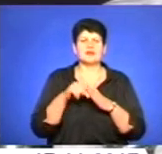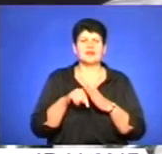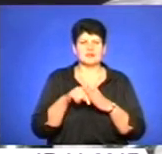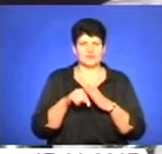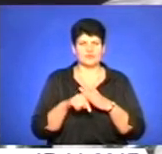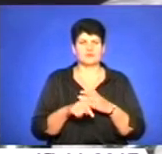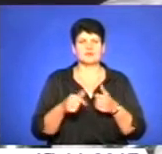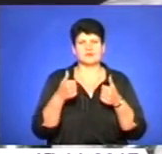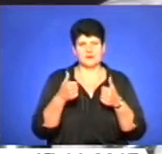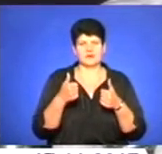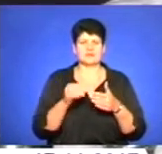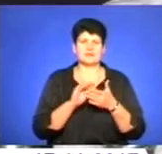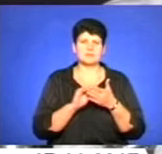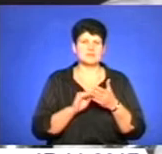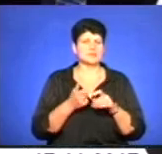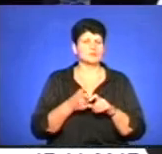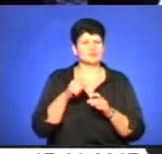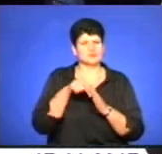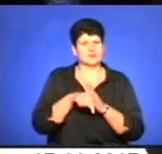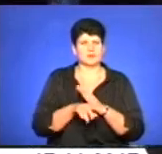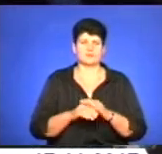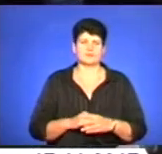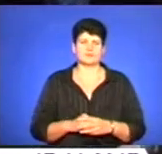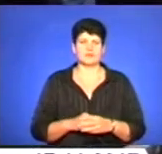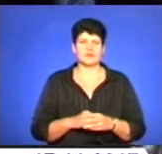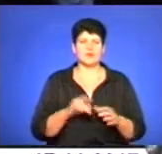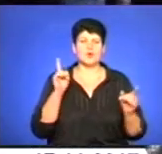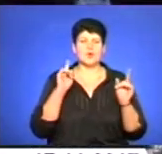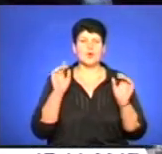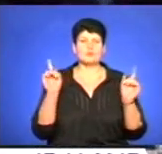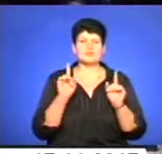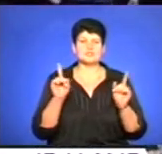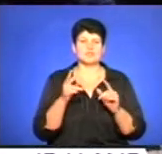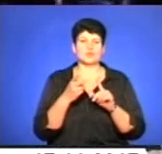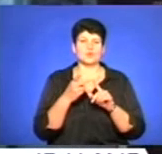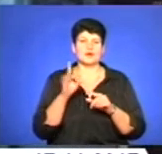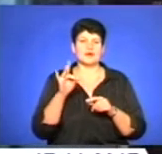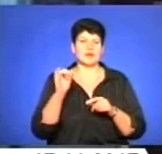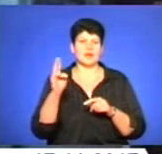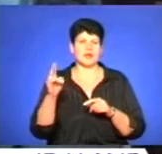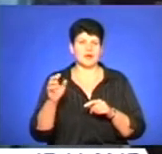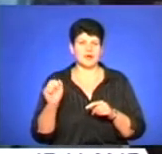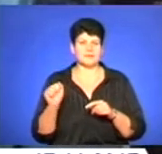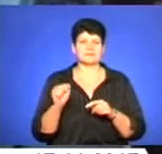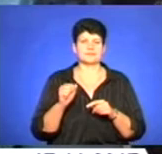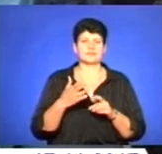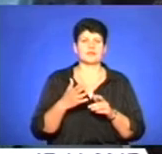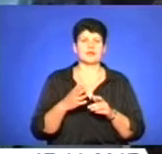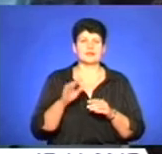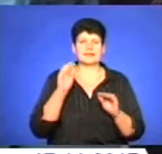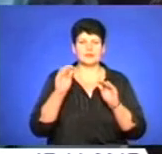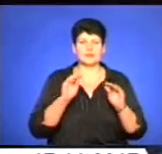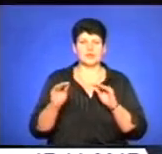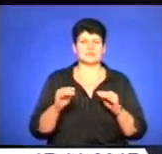дуже кльова драматургія, написана дуже глибоко. Музичне оформлення від другої ріки у постановці пластики дебютує Наталя Олексів.